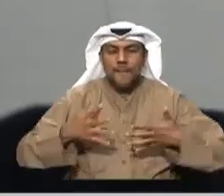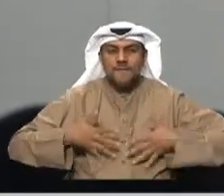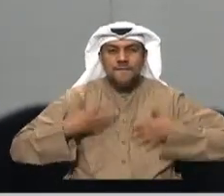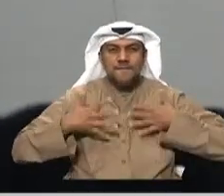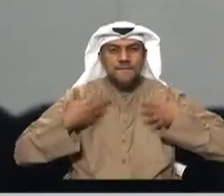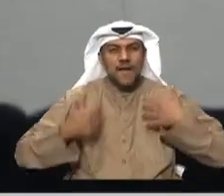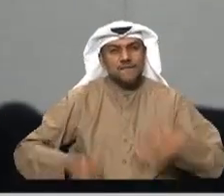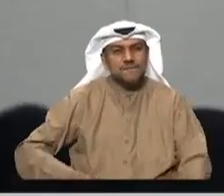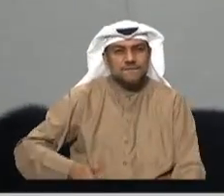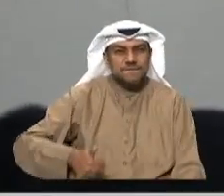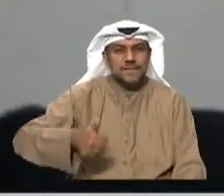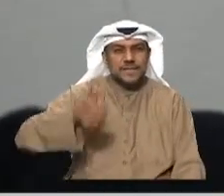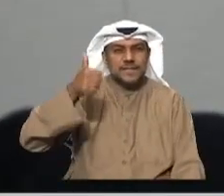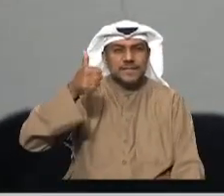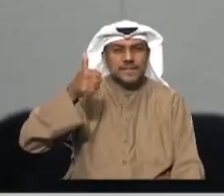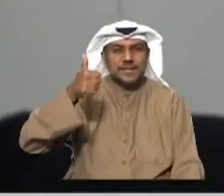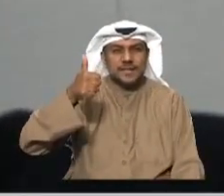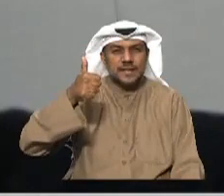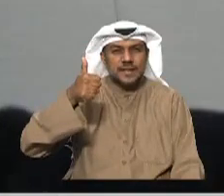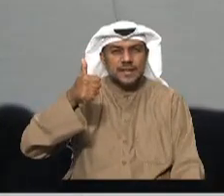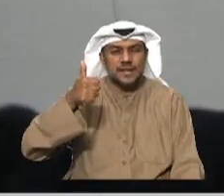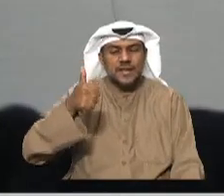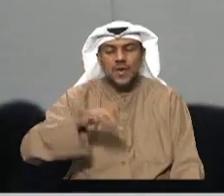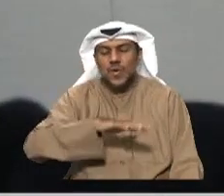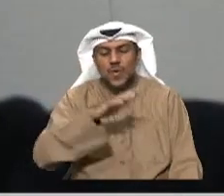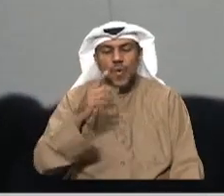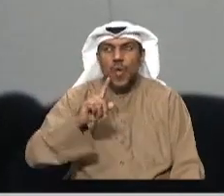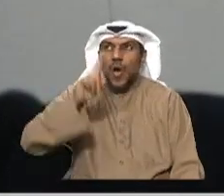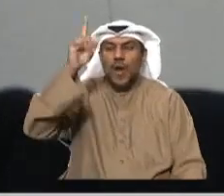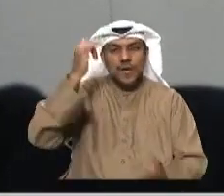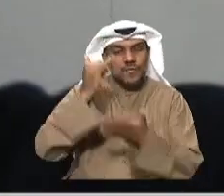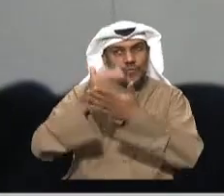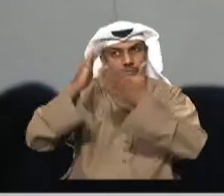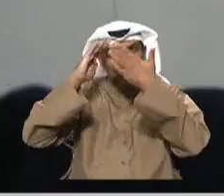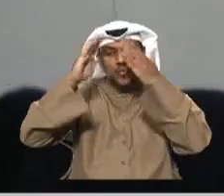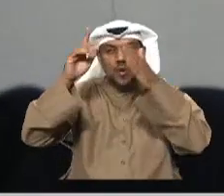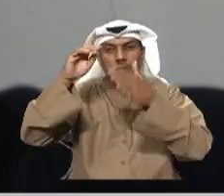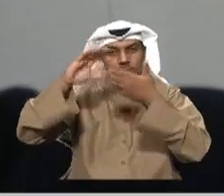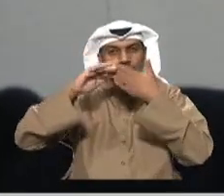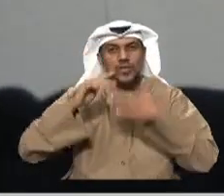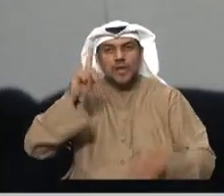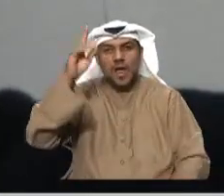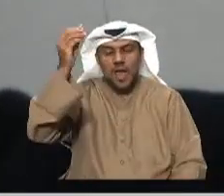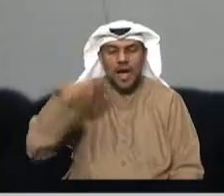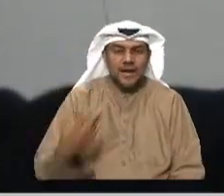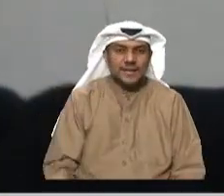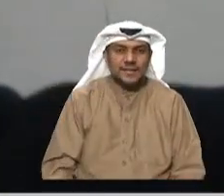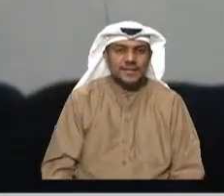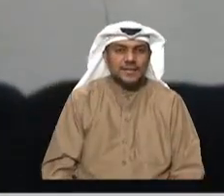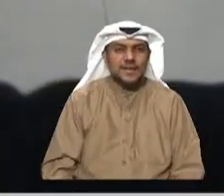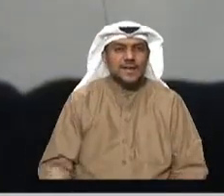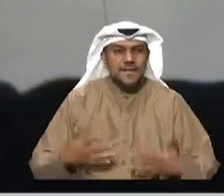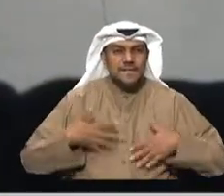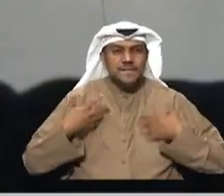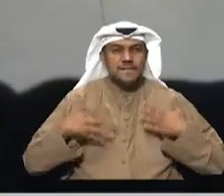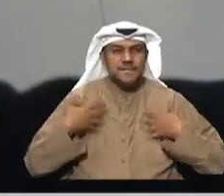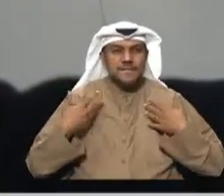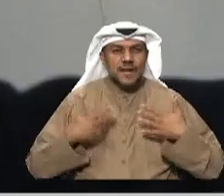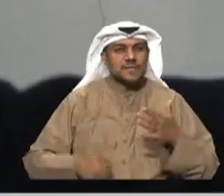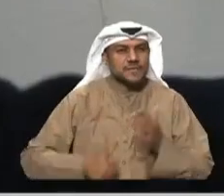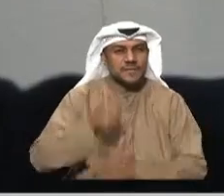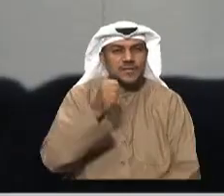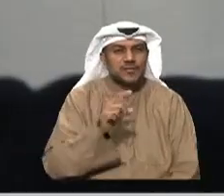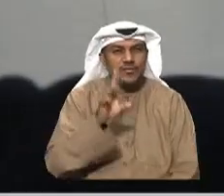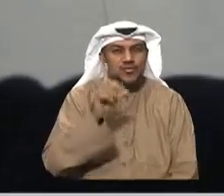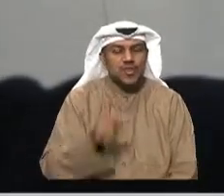مباراة الحمد لله توفقنا، توفيق من الله سبحانه وتعالى، نفرح اليوم باكر